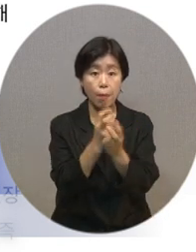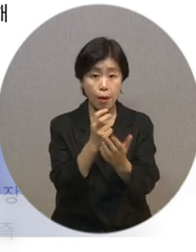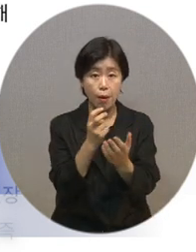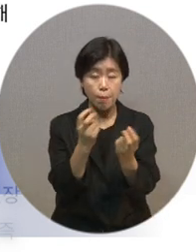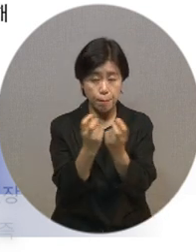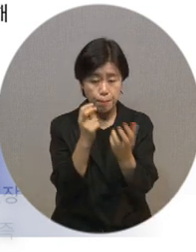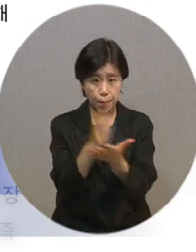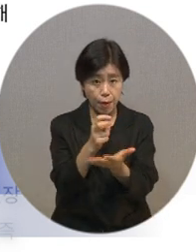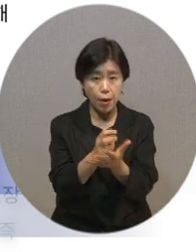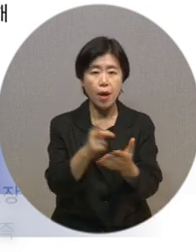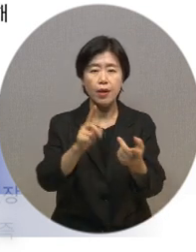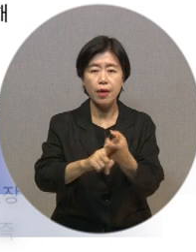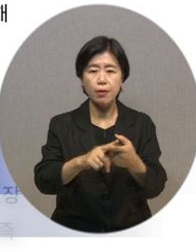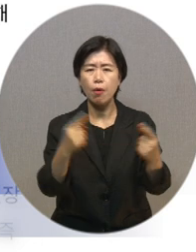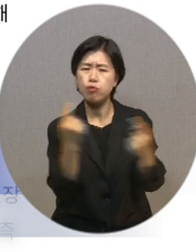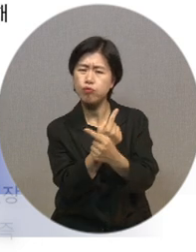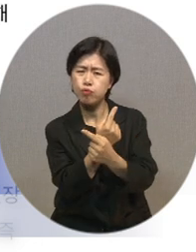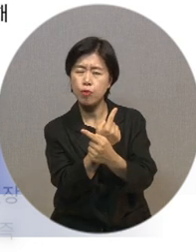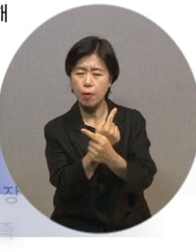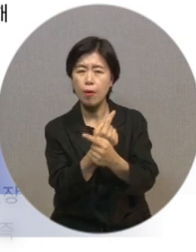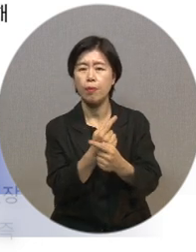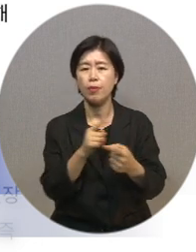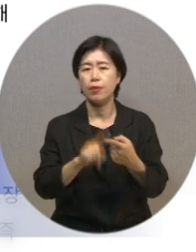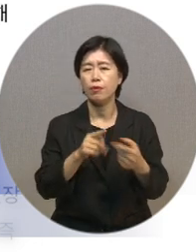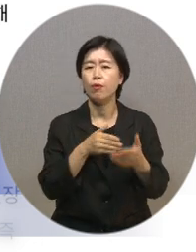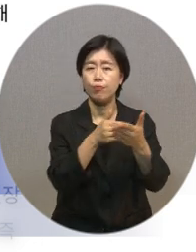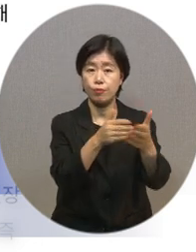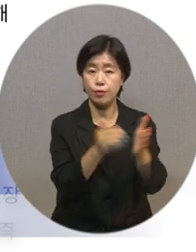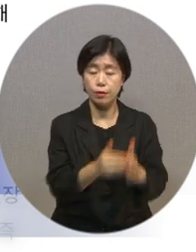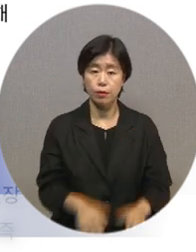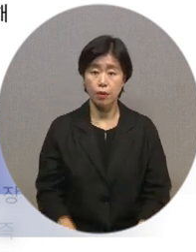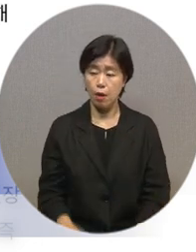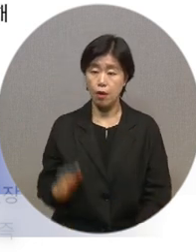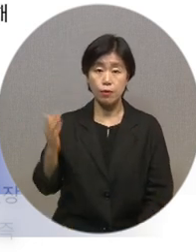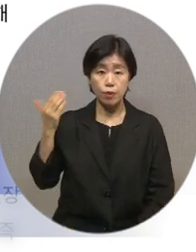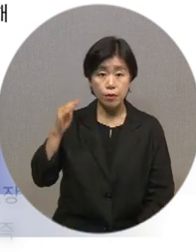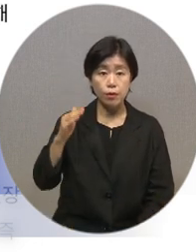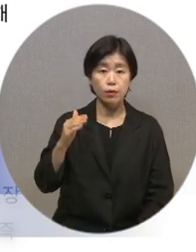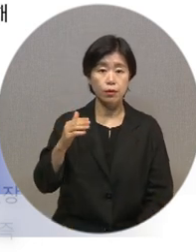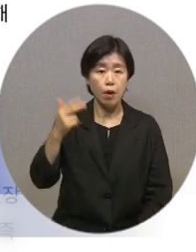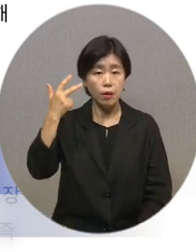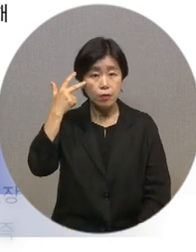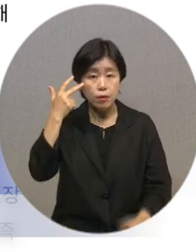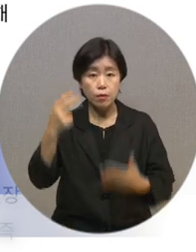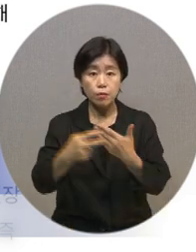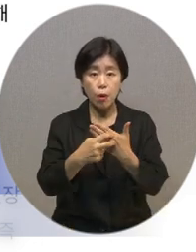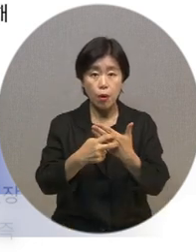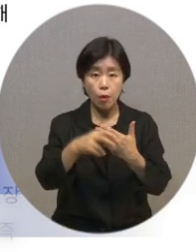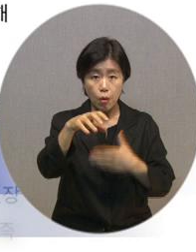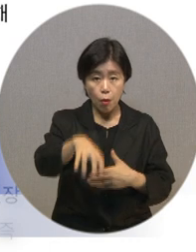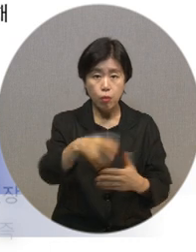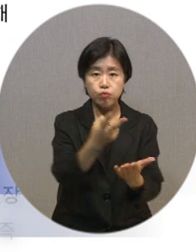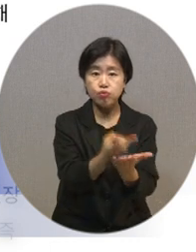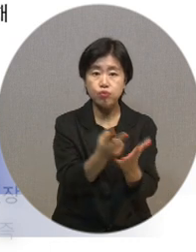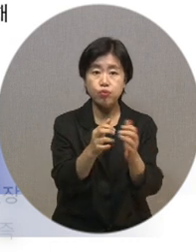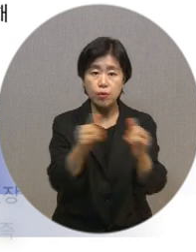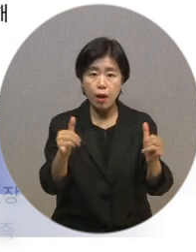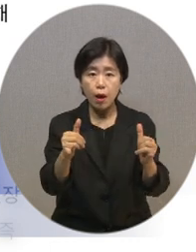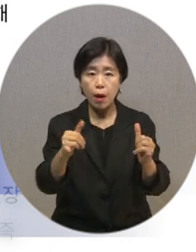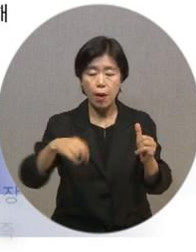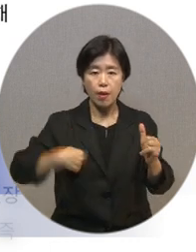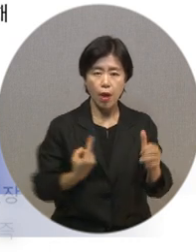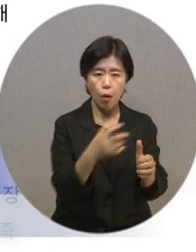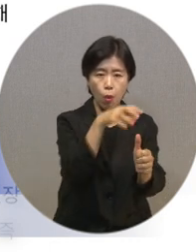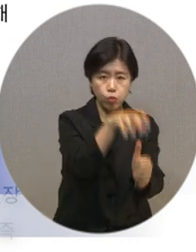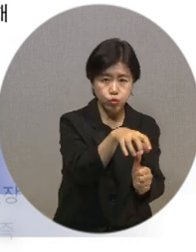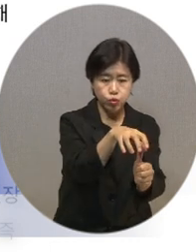개정법률안을 대표 발휘했습니다 최근 정신의료 기관 내에서 2번 등을 한 사람을 격리시키고 묶는